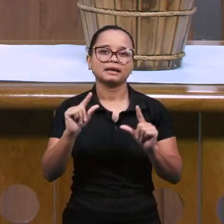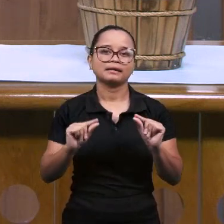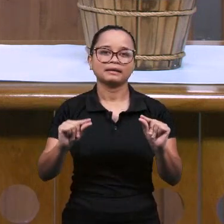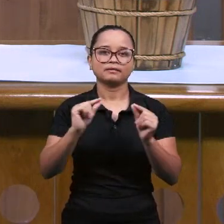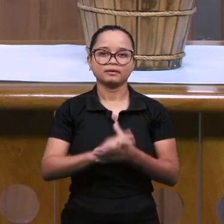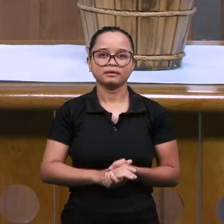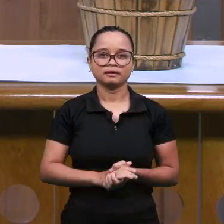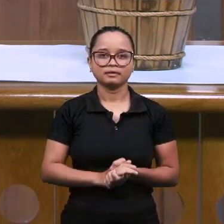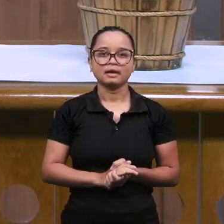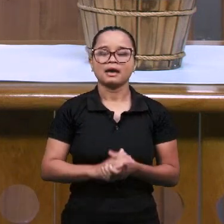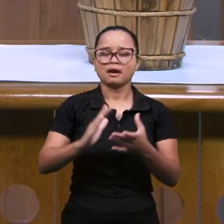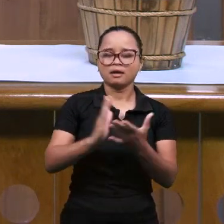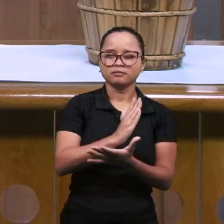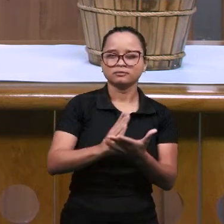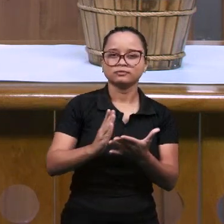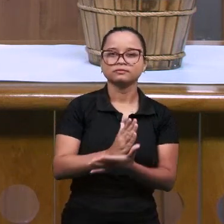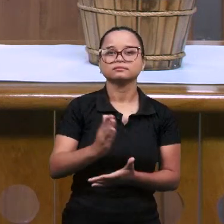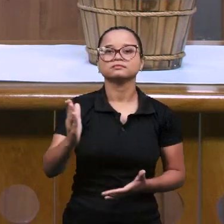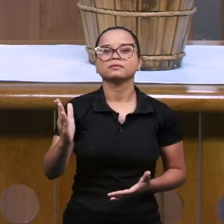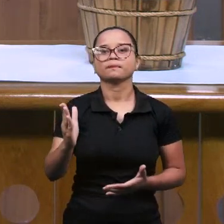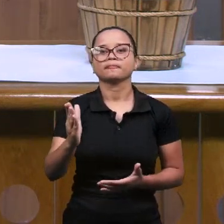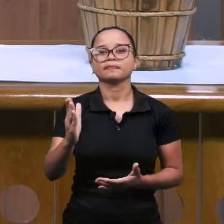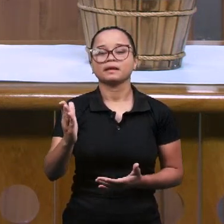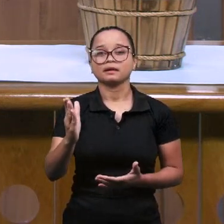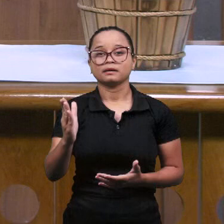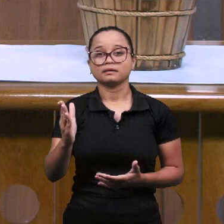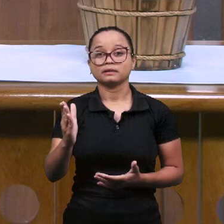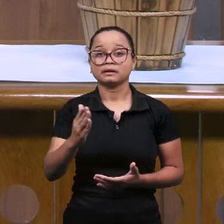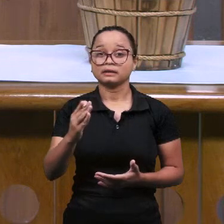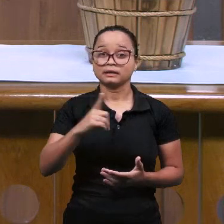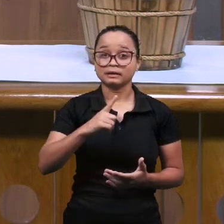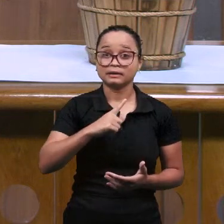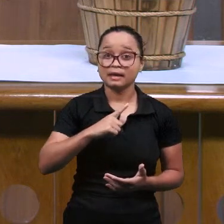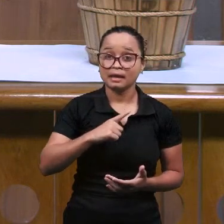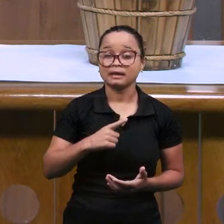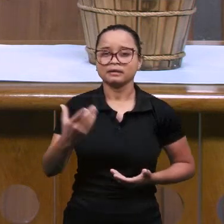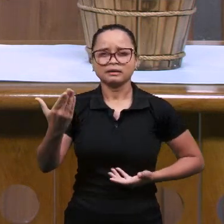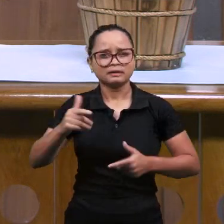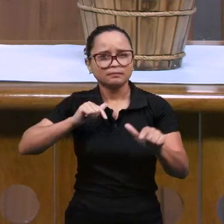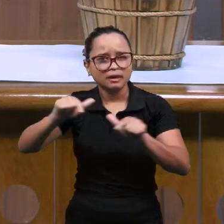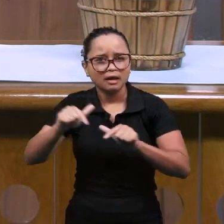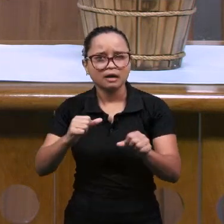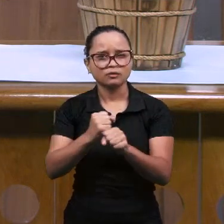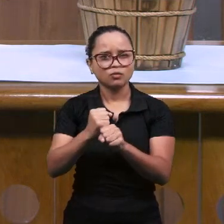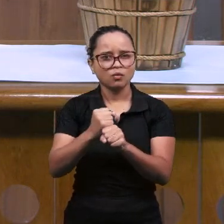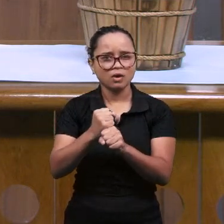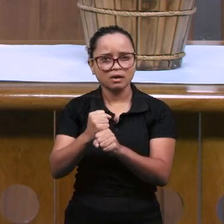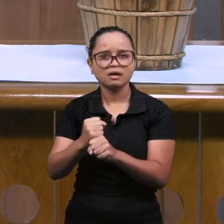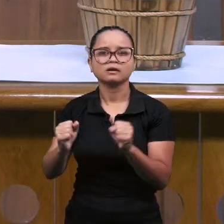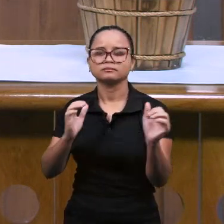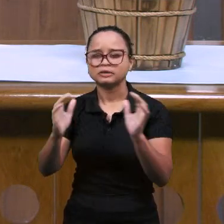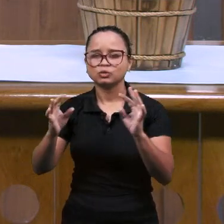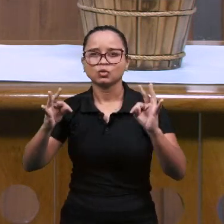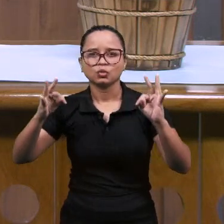que nous transmettons ici, en rappelant des frères et sœurs qui ont travaillé pendant toute l'année, les